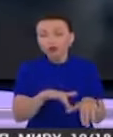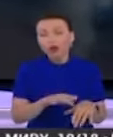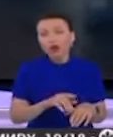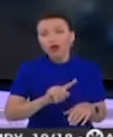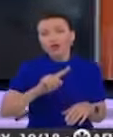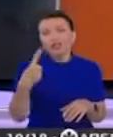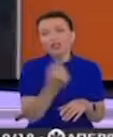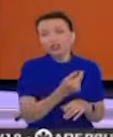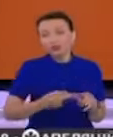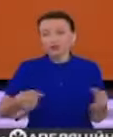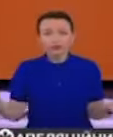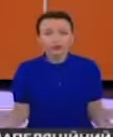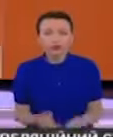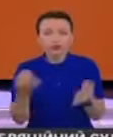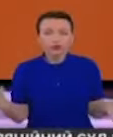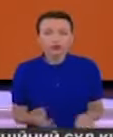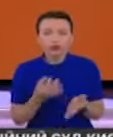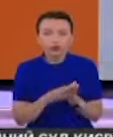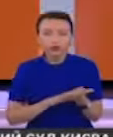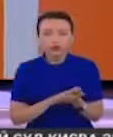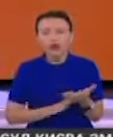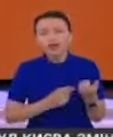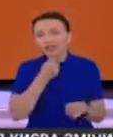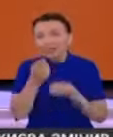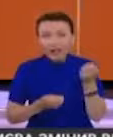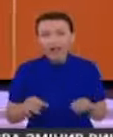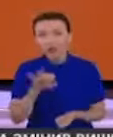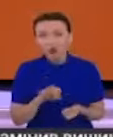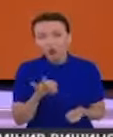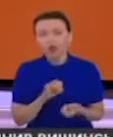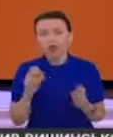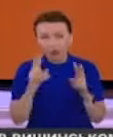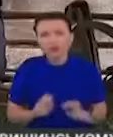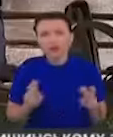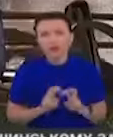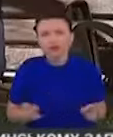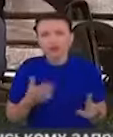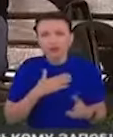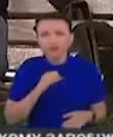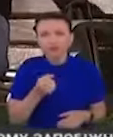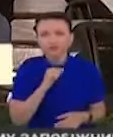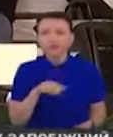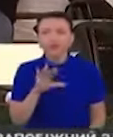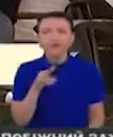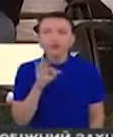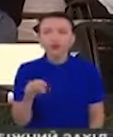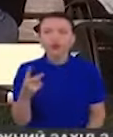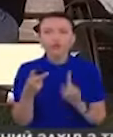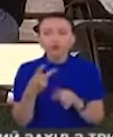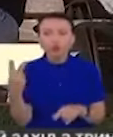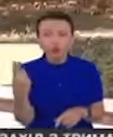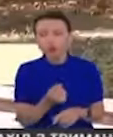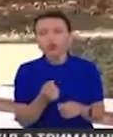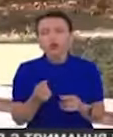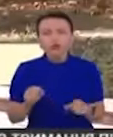півтора тижні жодних зрушень. В деталях історії розбиралася Вікторія Кісільова. Віктор вже другий тиждень намагається